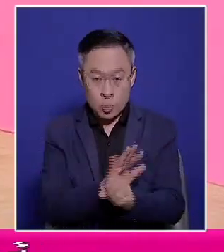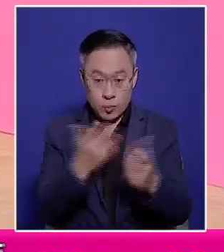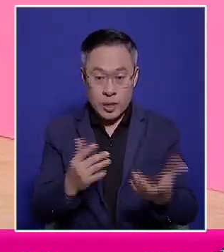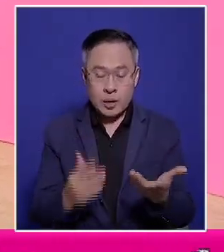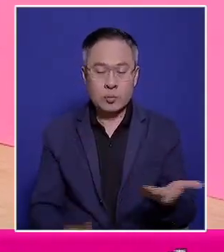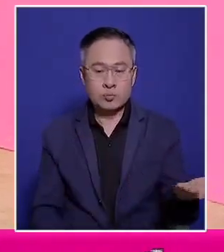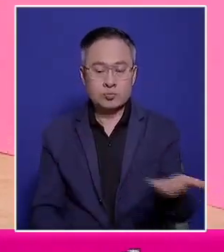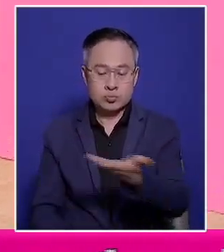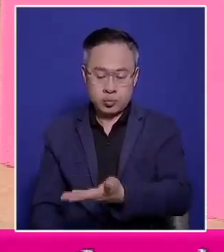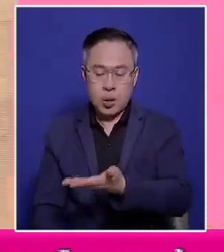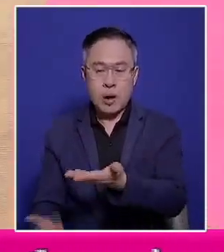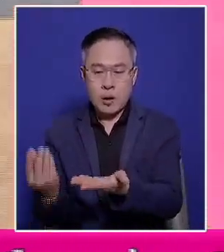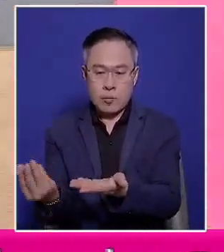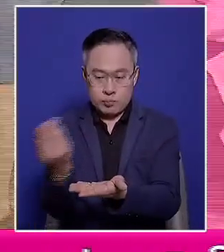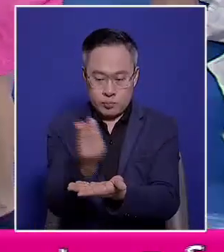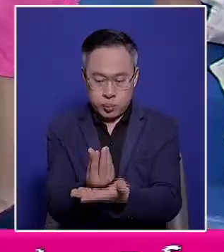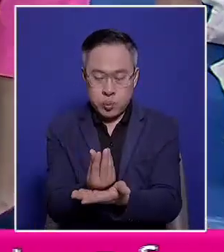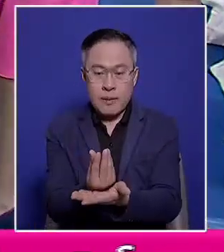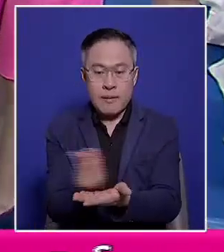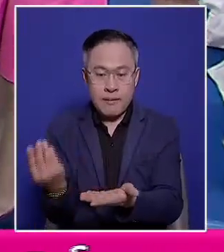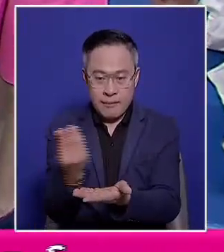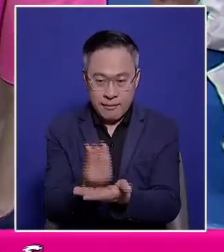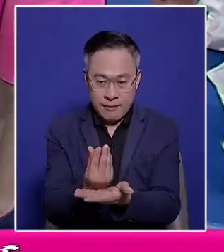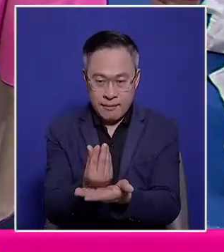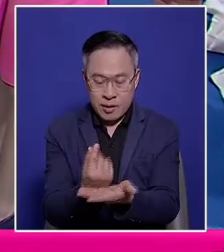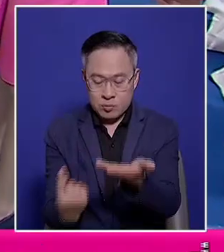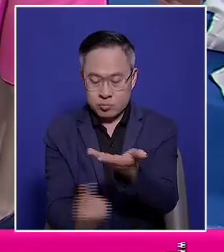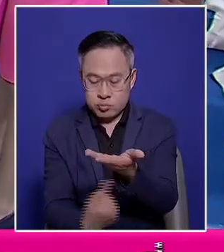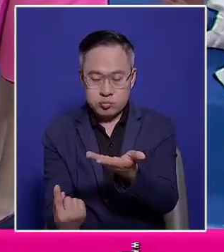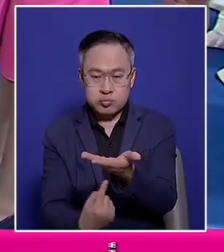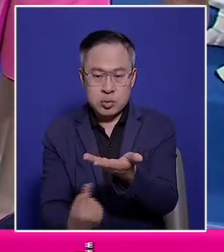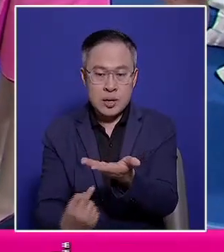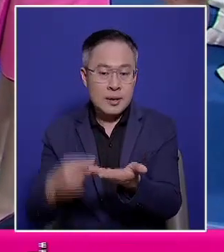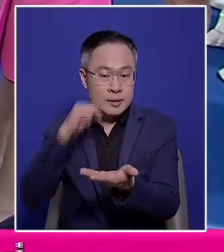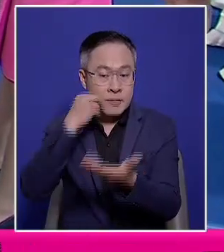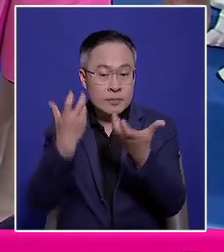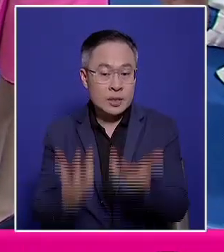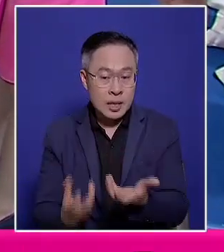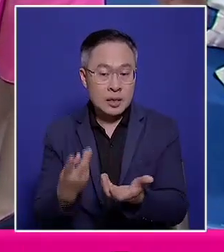กเพื่อชั่งน้ำหนักโดยน้ำหนักของลูกบอลหมายเลขที่สุ่มขึ้นมา